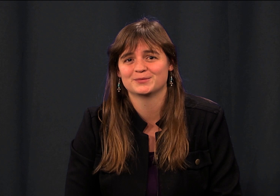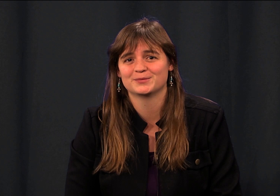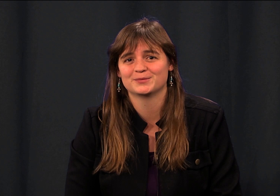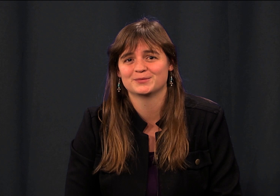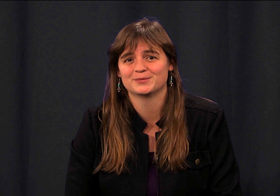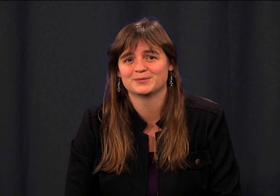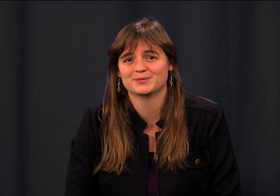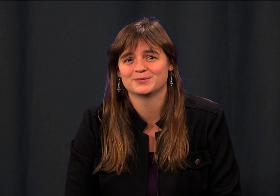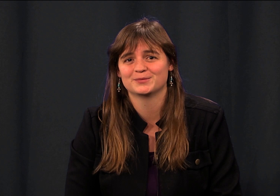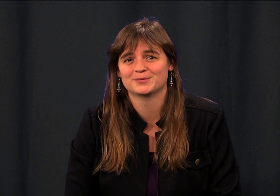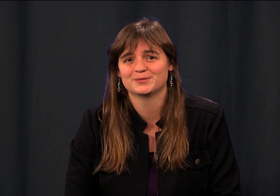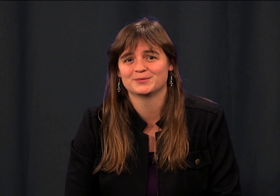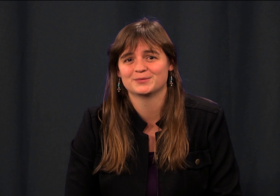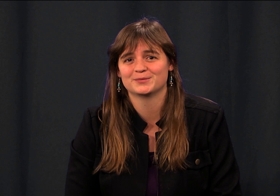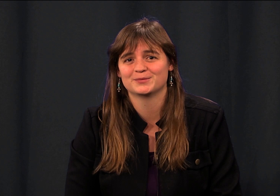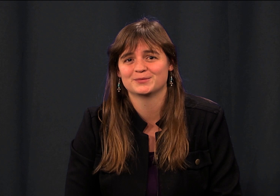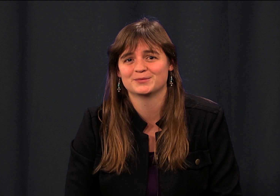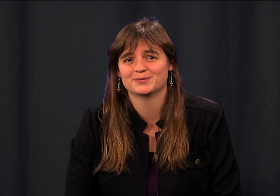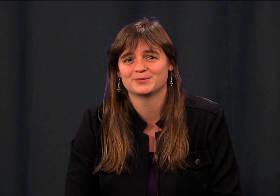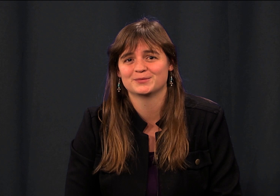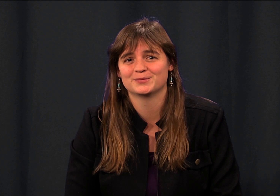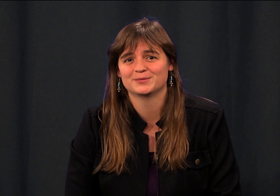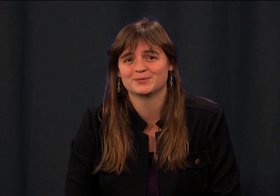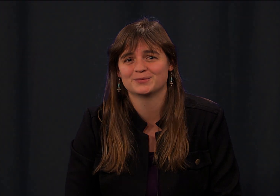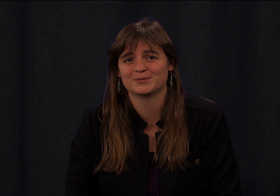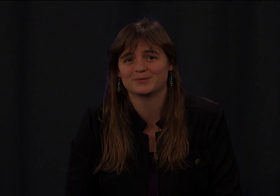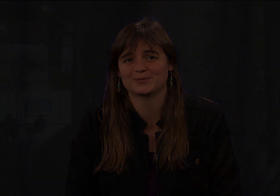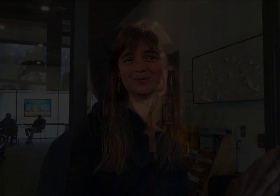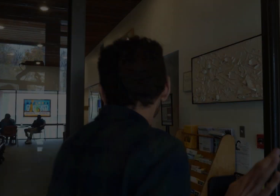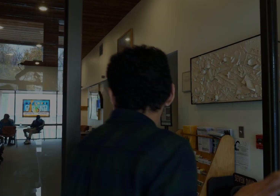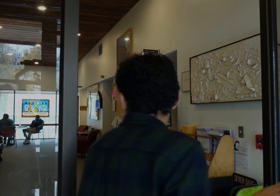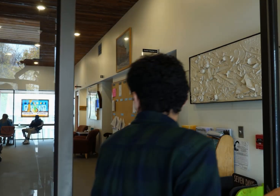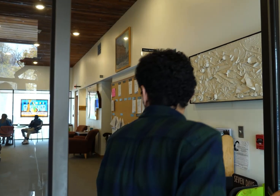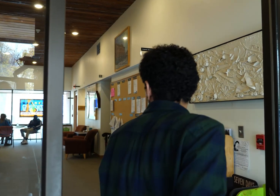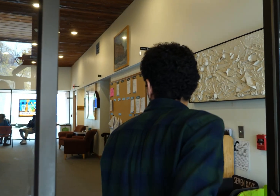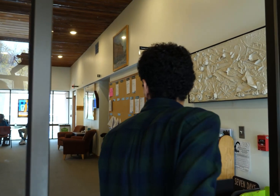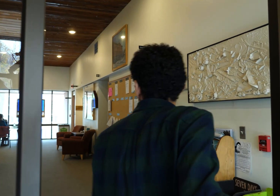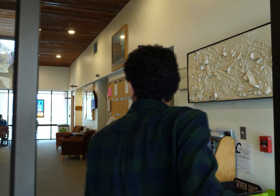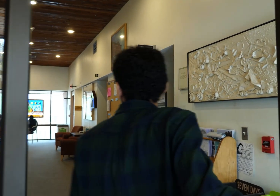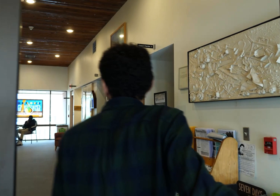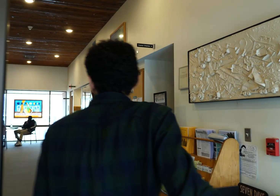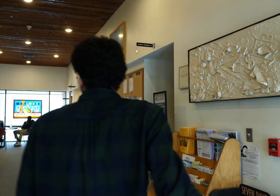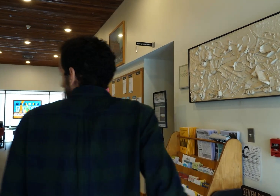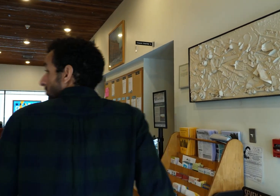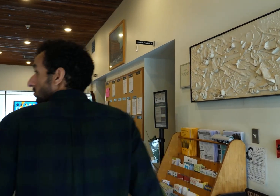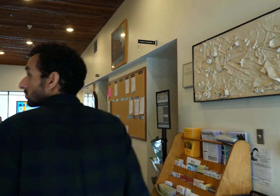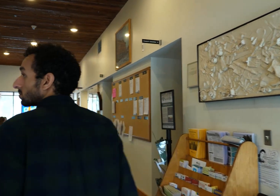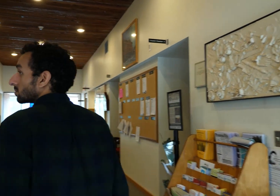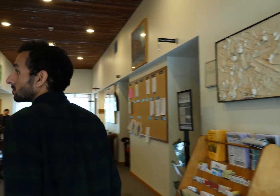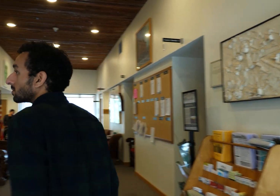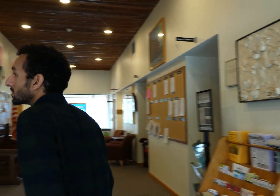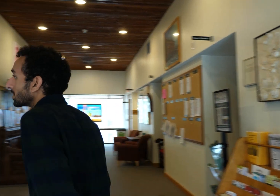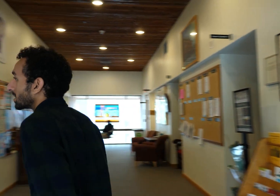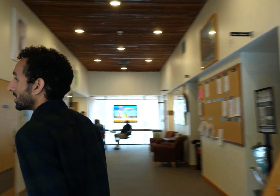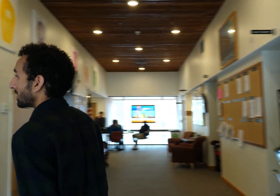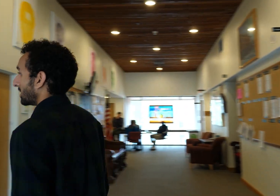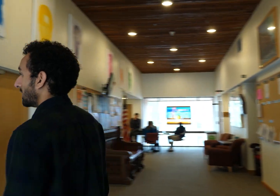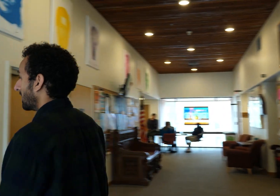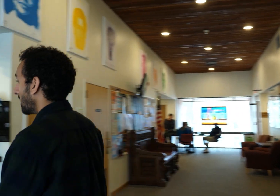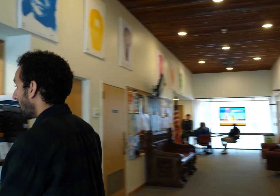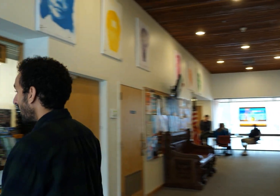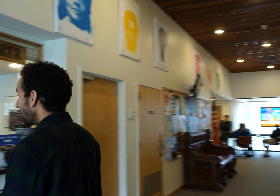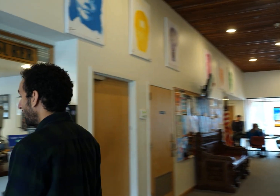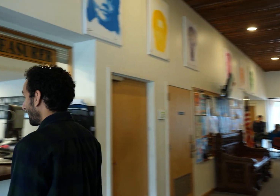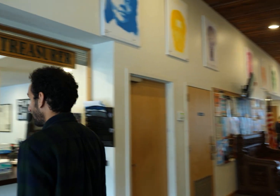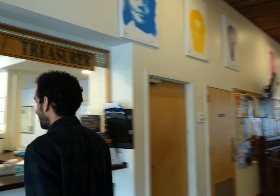Si vous souhaitez voter, vous devez être inscrit pour voter. S'inscrire pour voter est simple au Vermont. Il existe de nombreuses